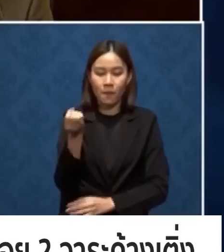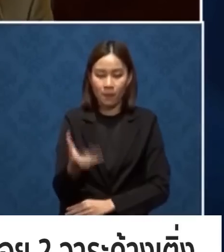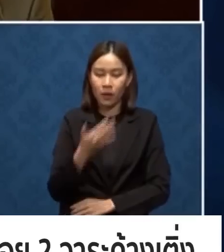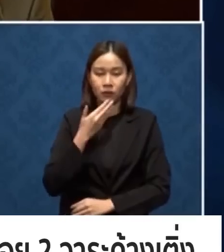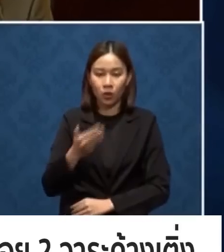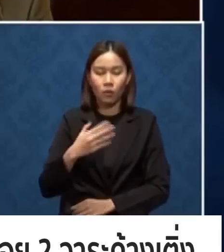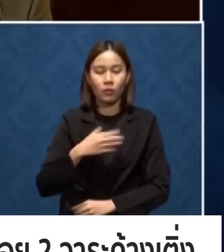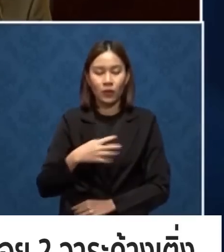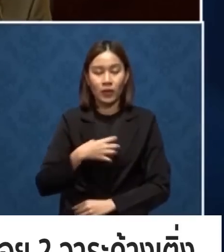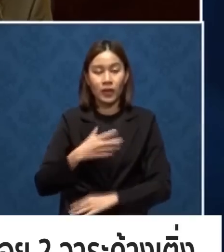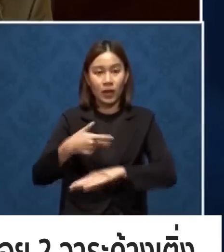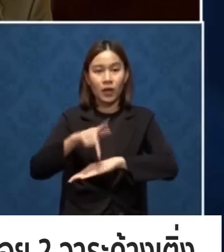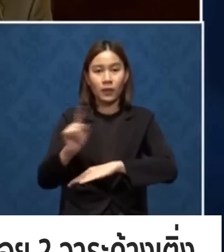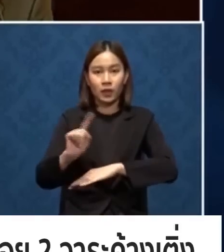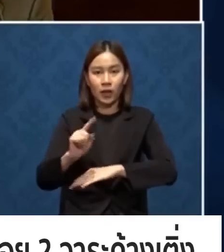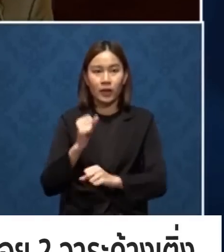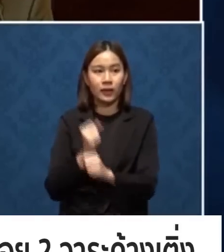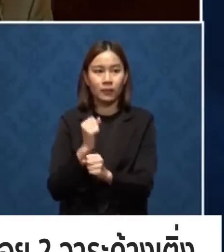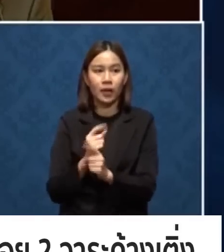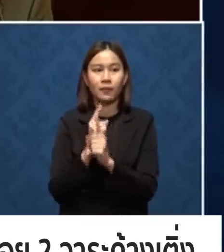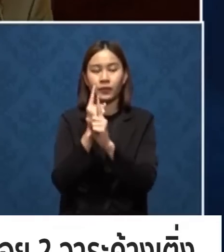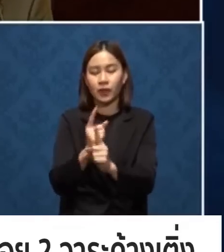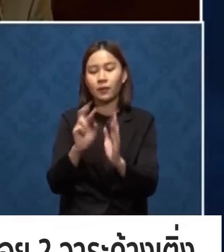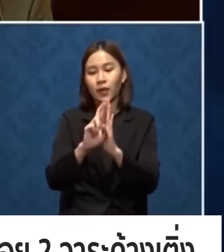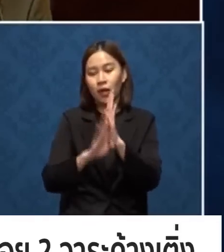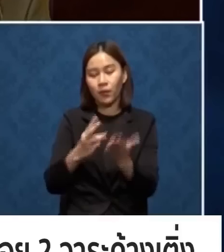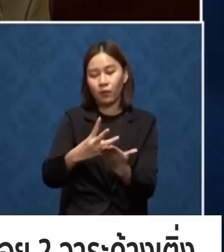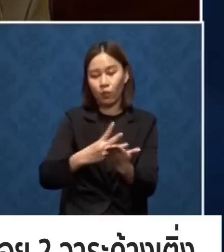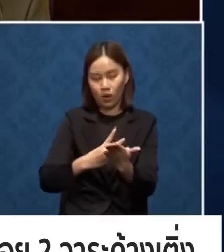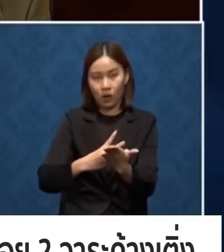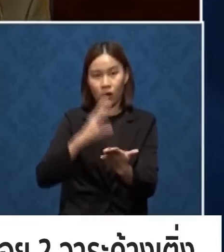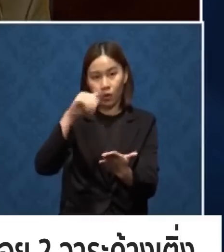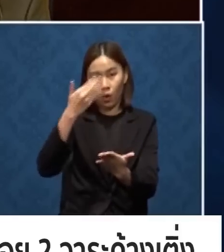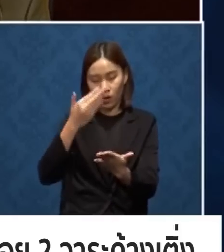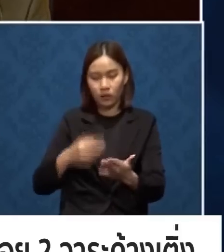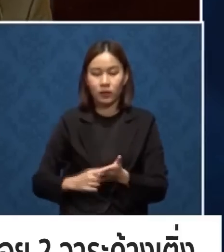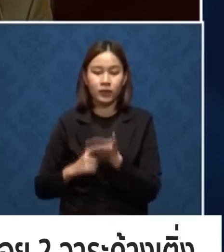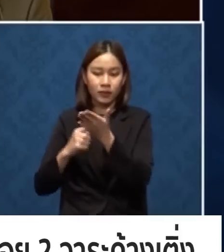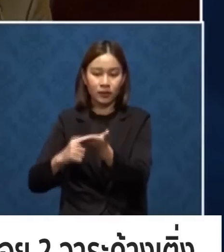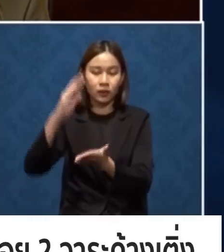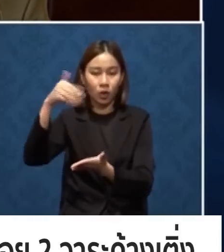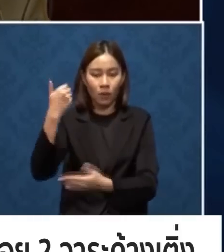ทำตำรานะฮะตำราเรื่องวิชากฎหมายอิสลามนะฮะโดยอาจารย์วันน